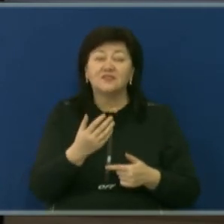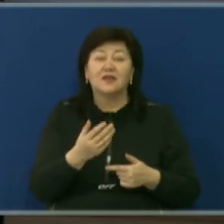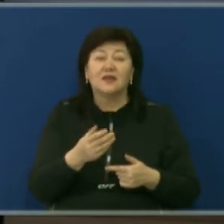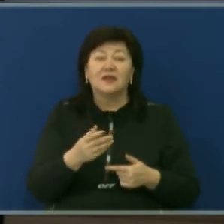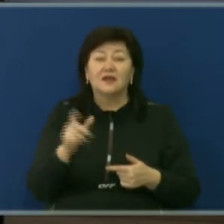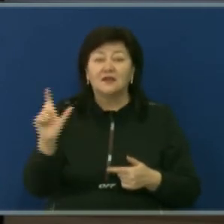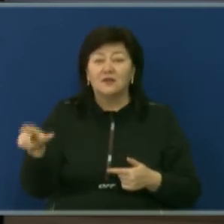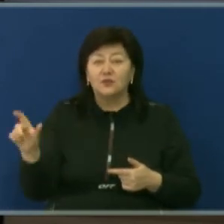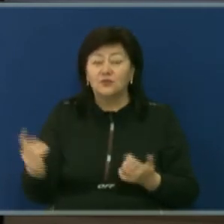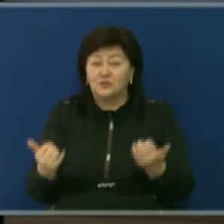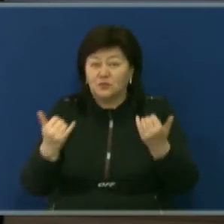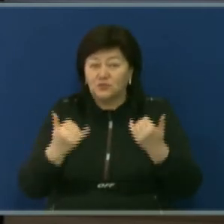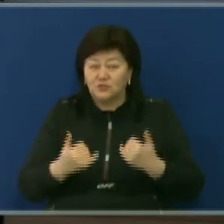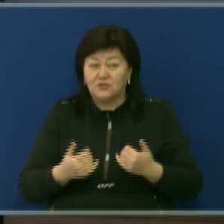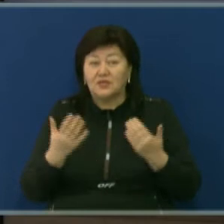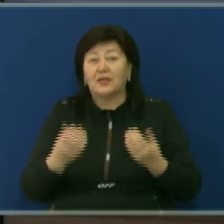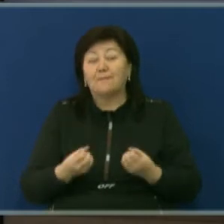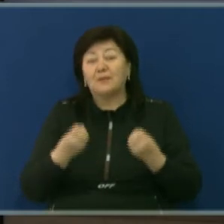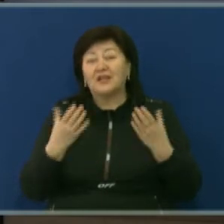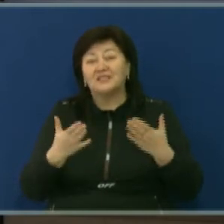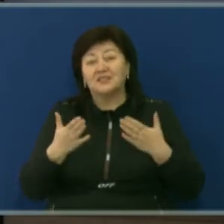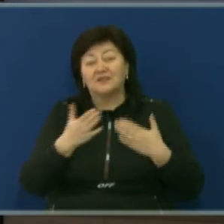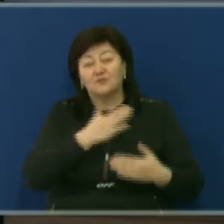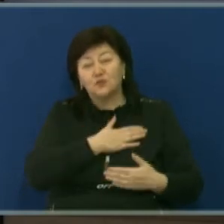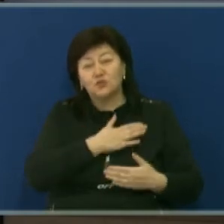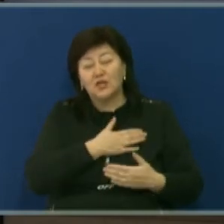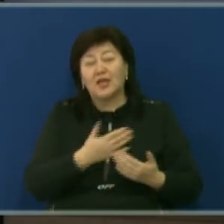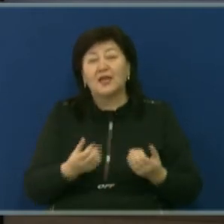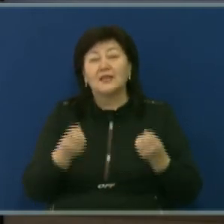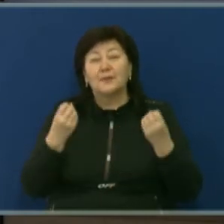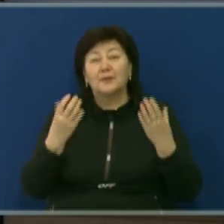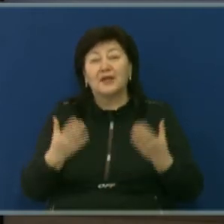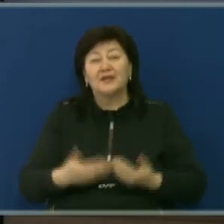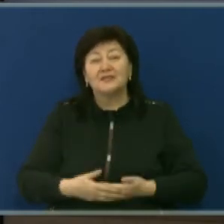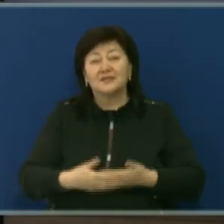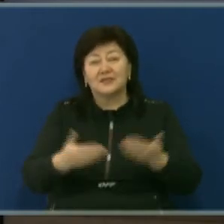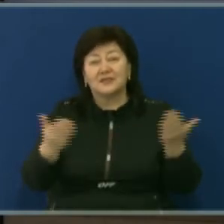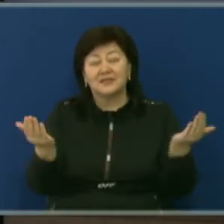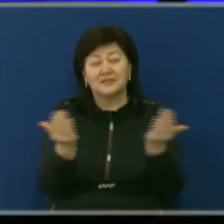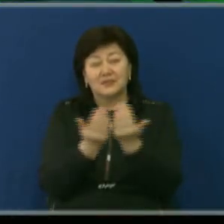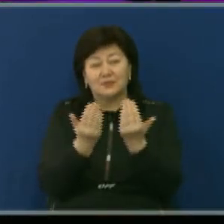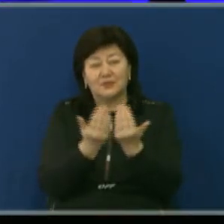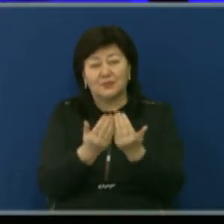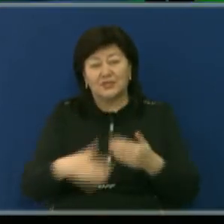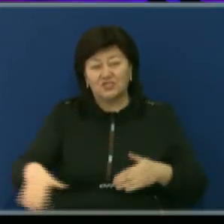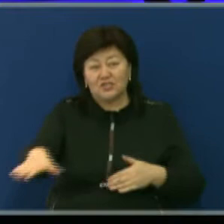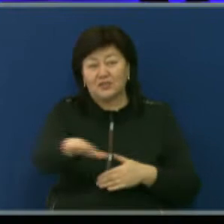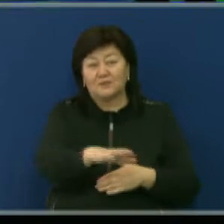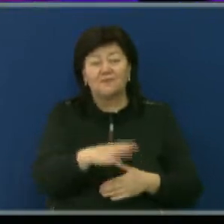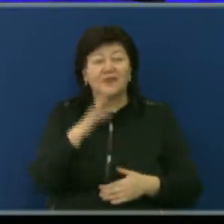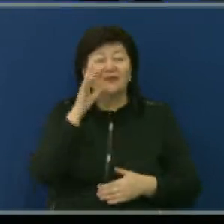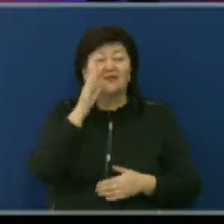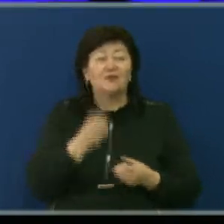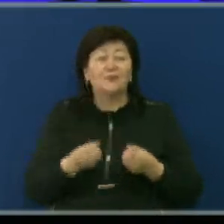технических работников. Это праздник в душе, это праздник сегодня выльется и на сценической площадке. В ходе